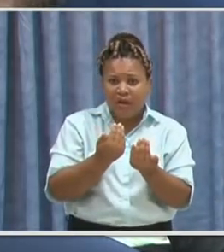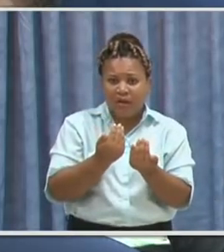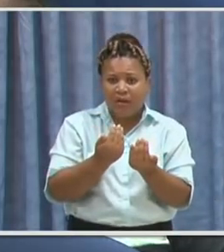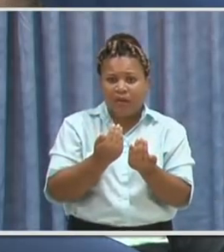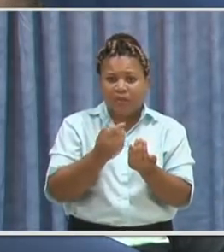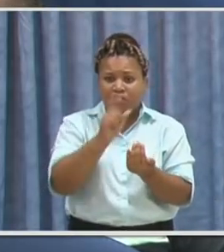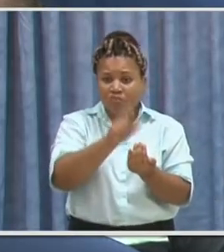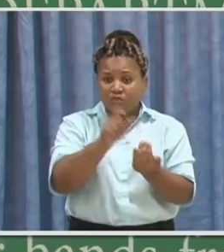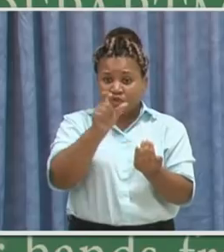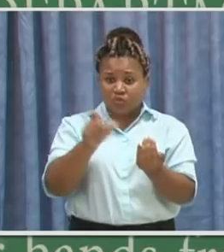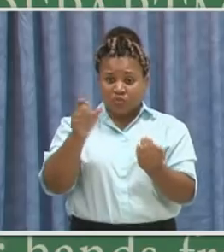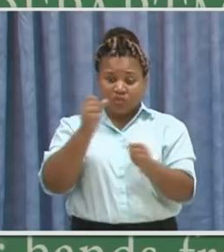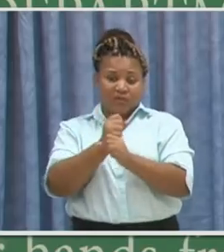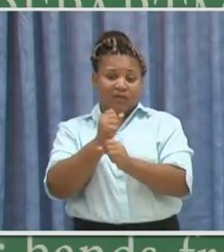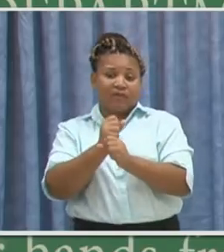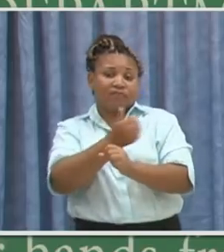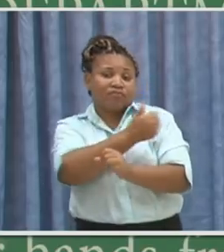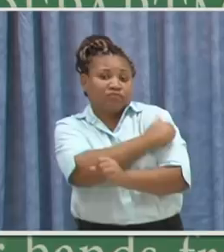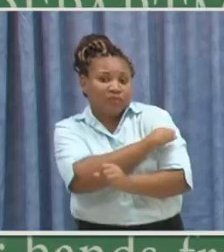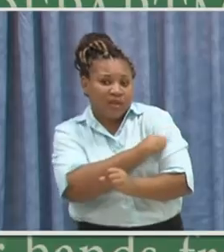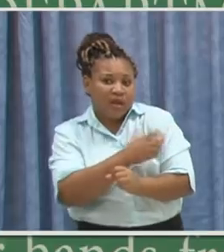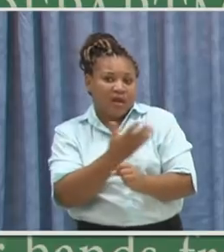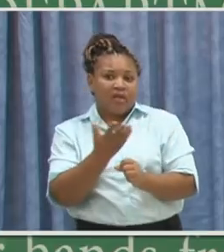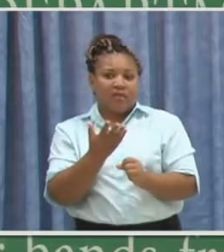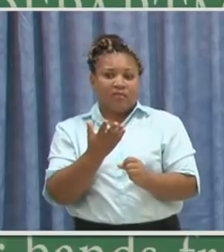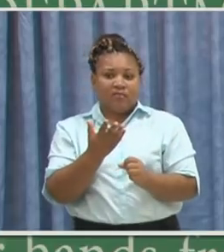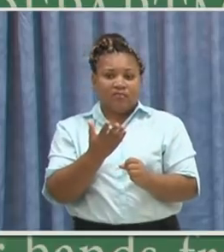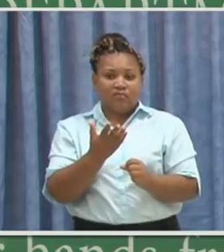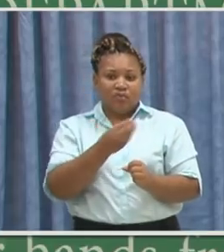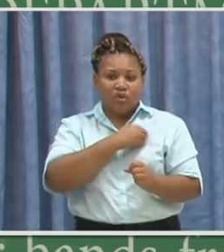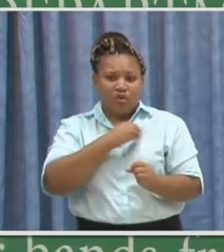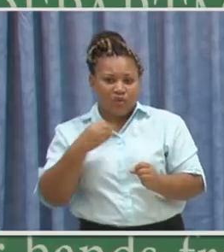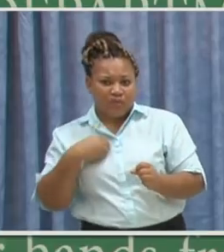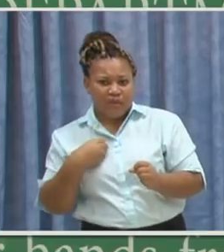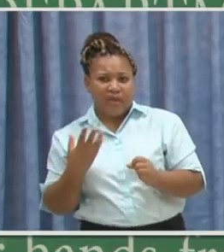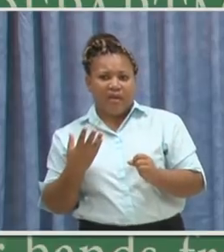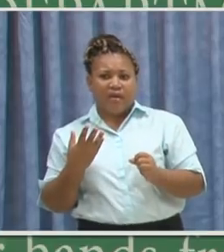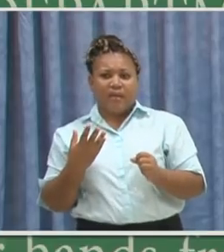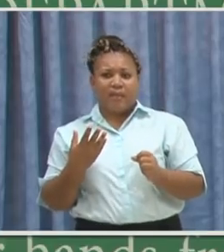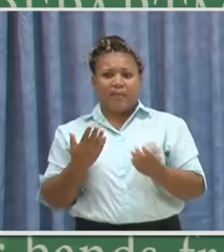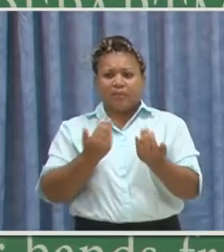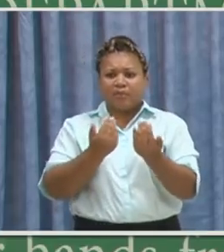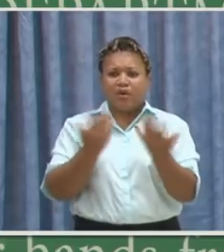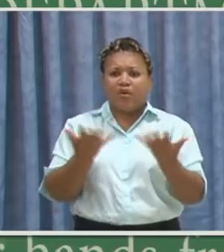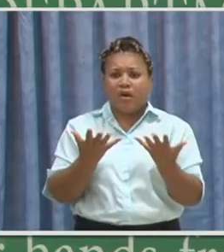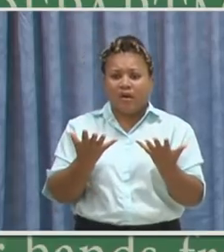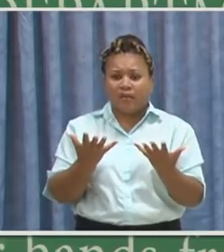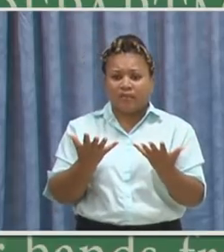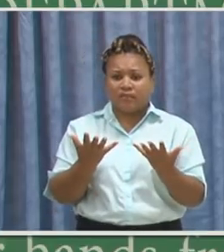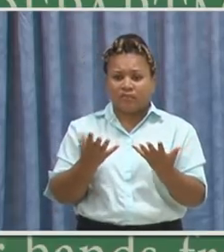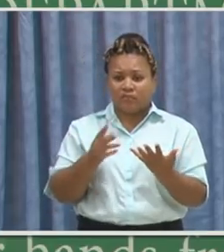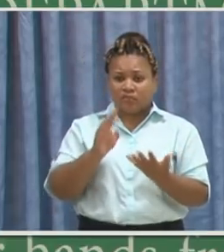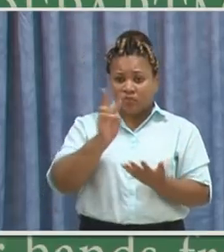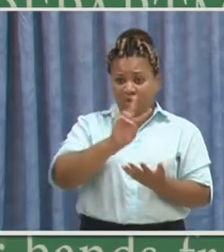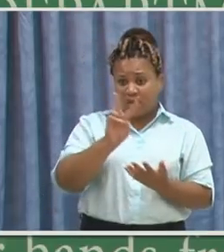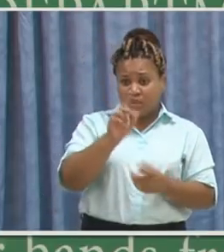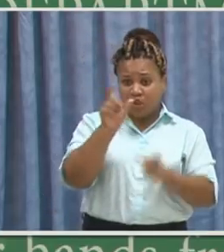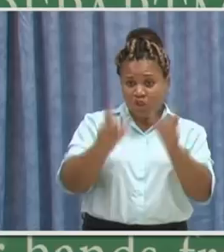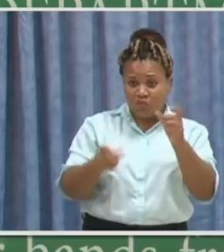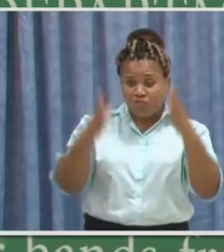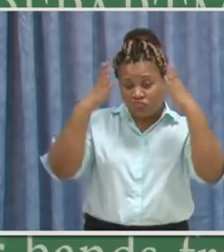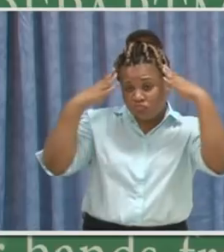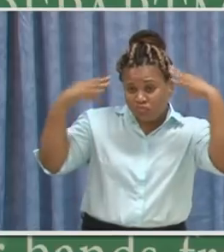apologie bon travail une travail au front line avec ça des dimons qui nous donne soin tout qualité soin qu'a donné un dimon qui sans